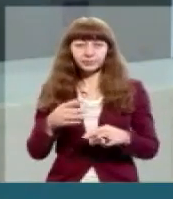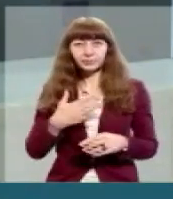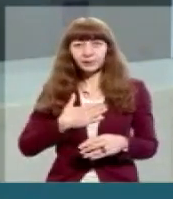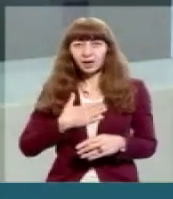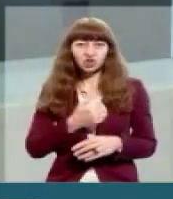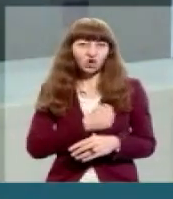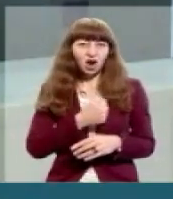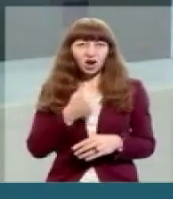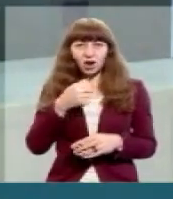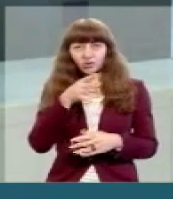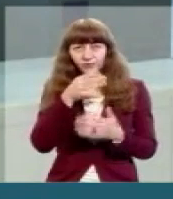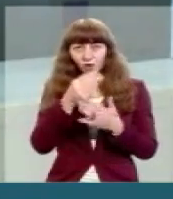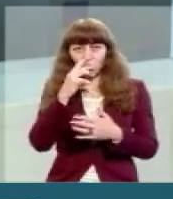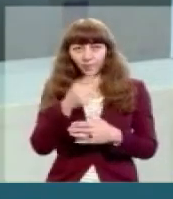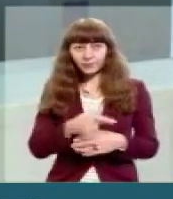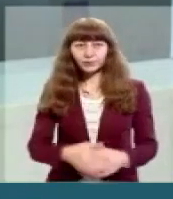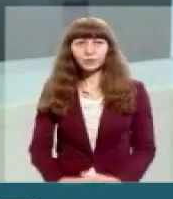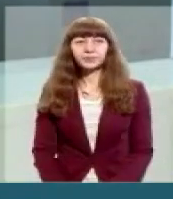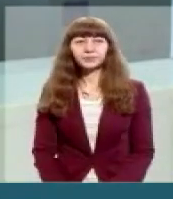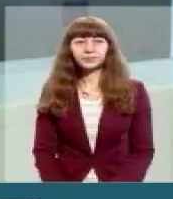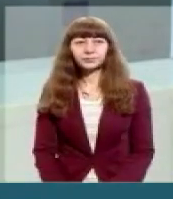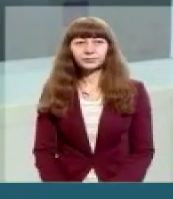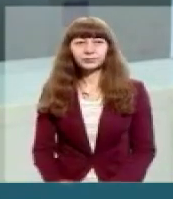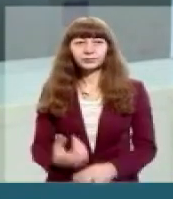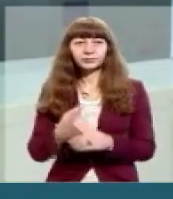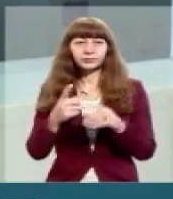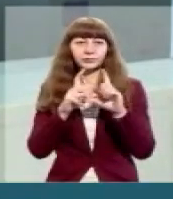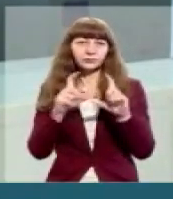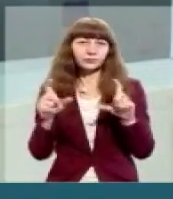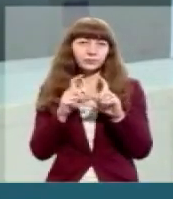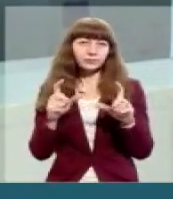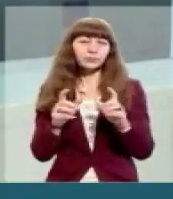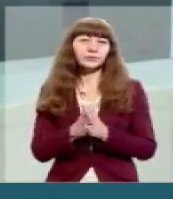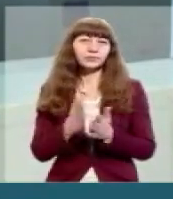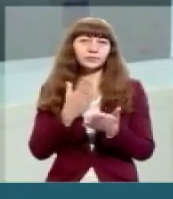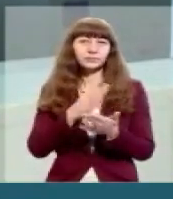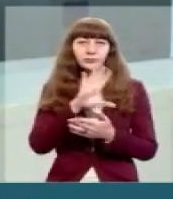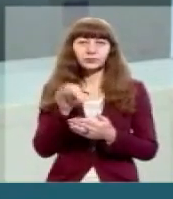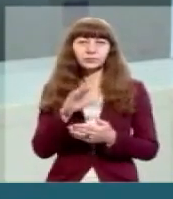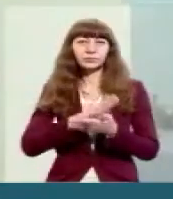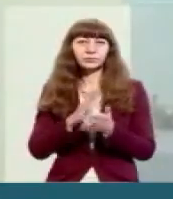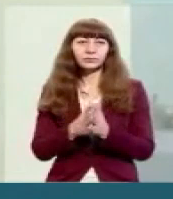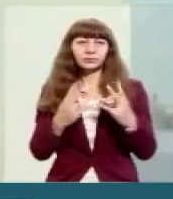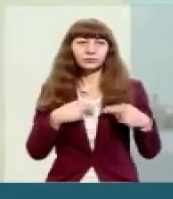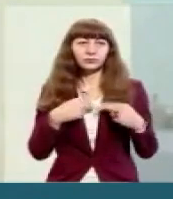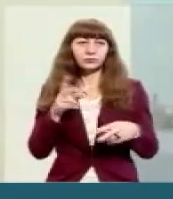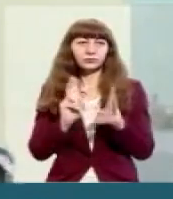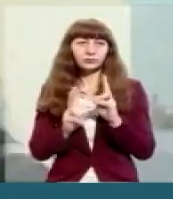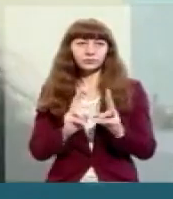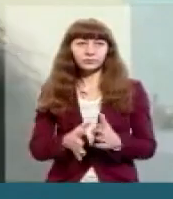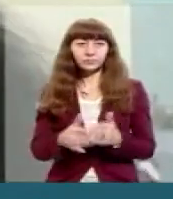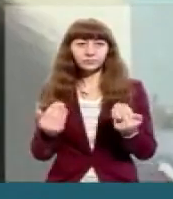өмір түрлі жайттар болып тұрады. Аталмыш мекемеде барлық жағдай жасалған. Мен аспазшы болып жұмыс істеймін. Осы күнді көптен